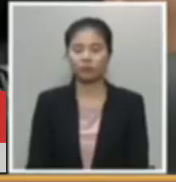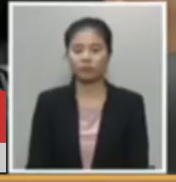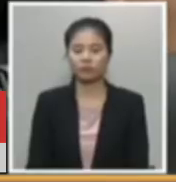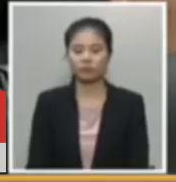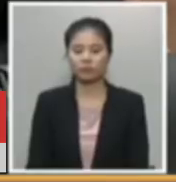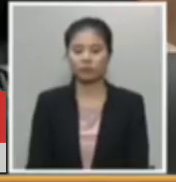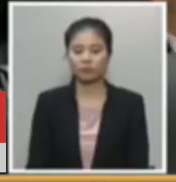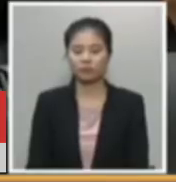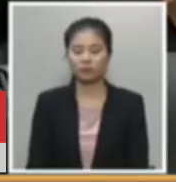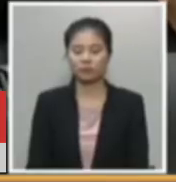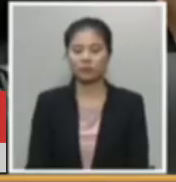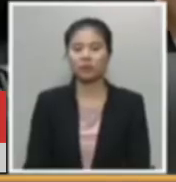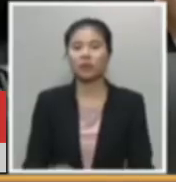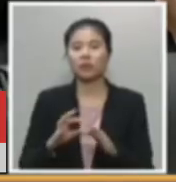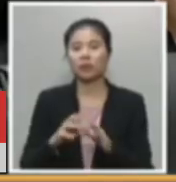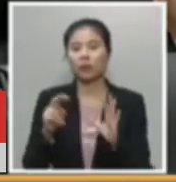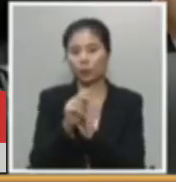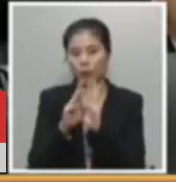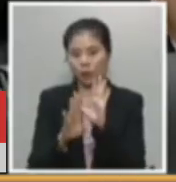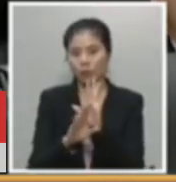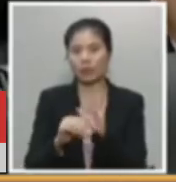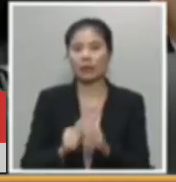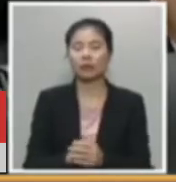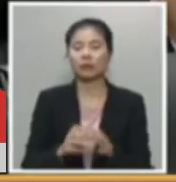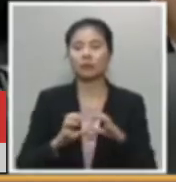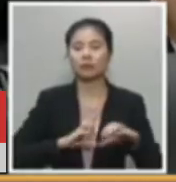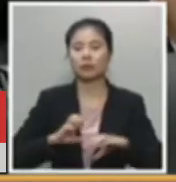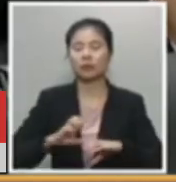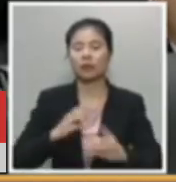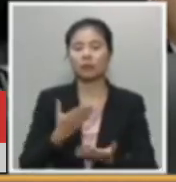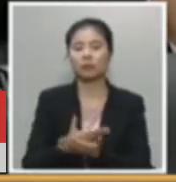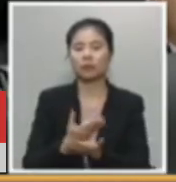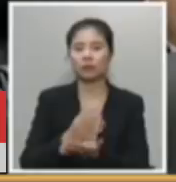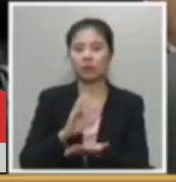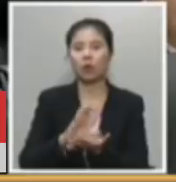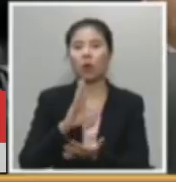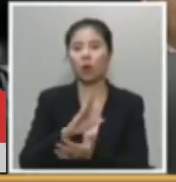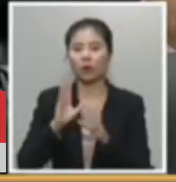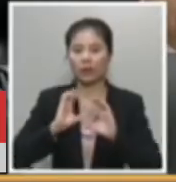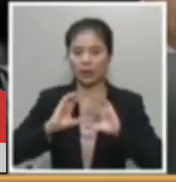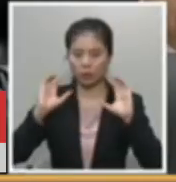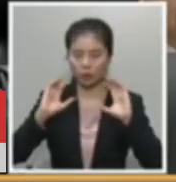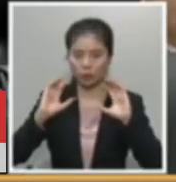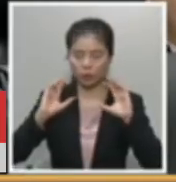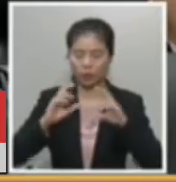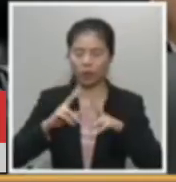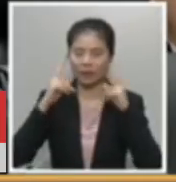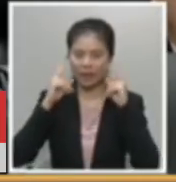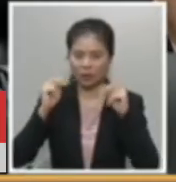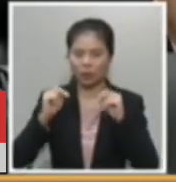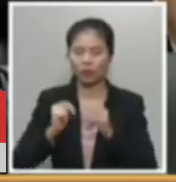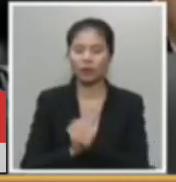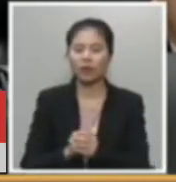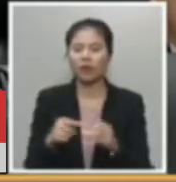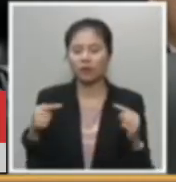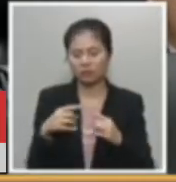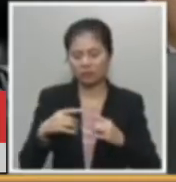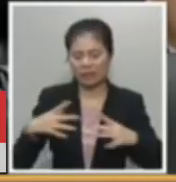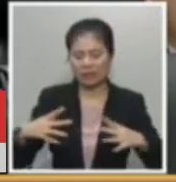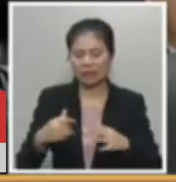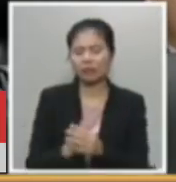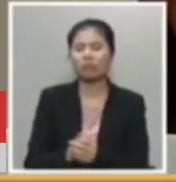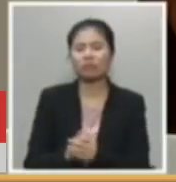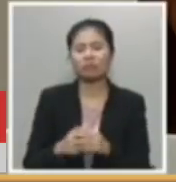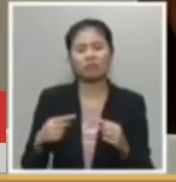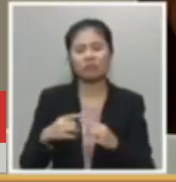นะครับเห็นว่านโยบายในการจัดทำงบประมาณเนี่ยของท่านนายกเนี่ยมันไม่เหมาะสมใน4ด้าน